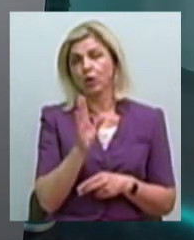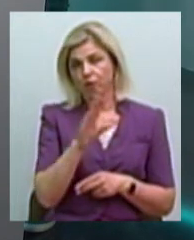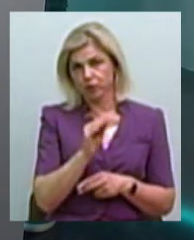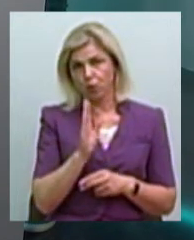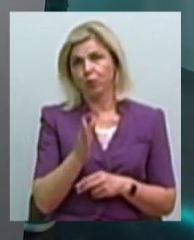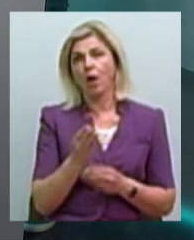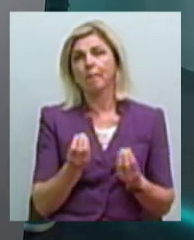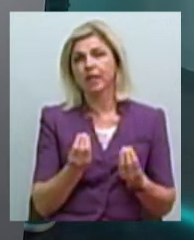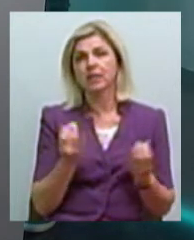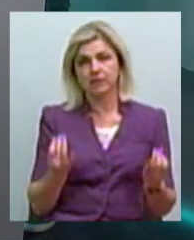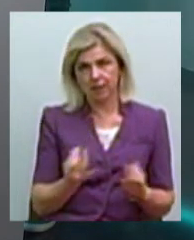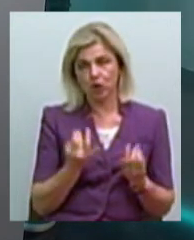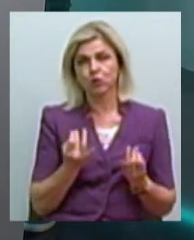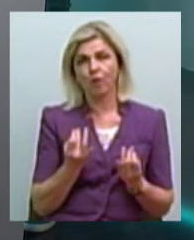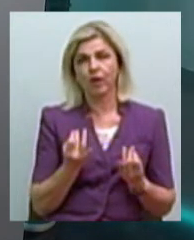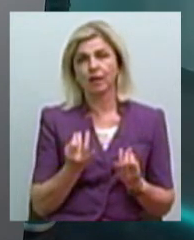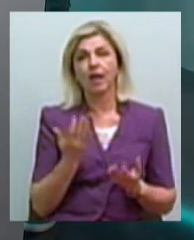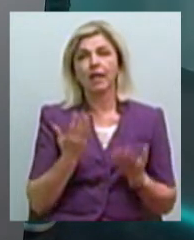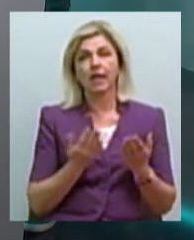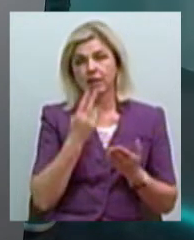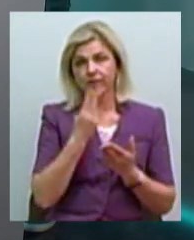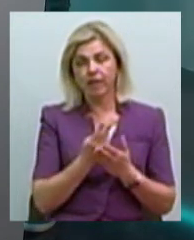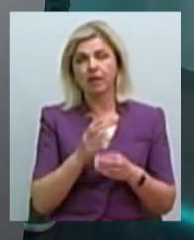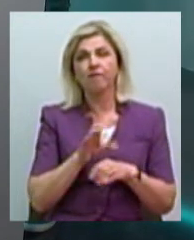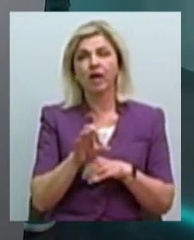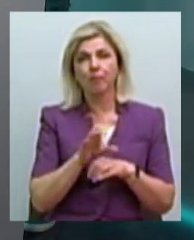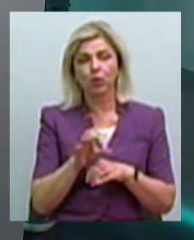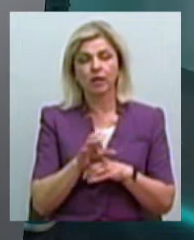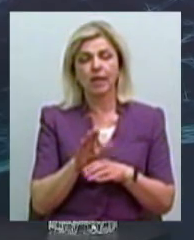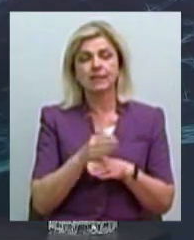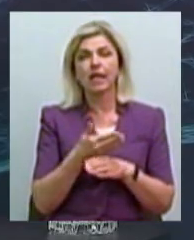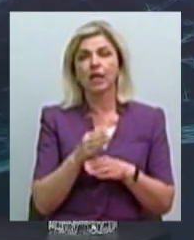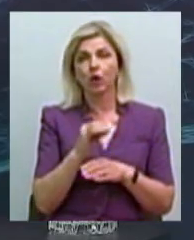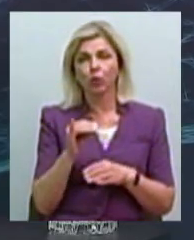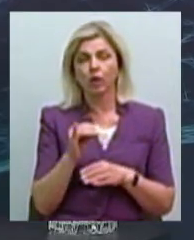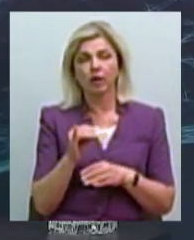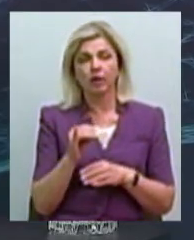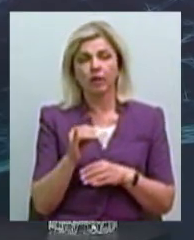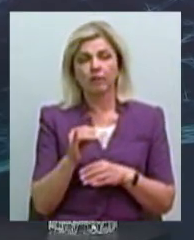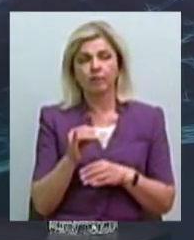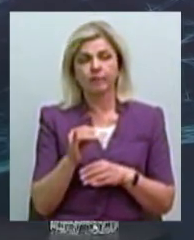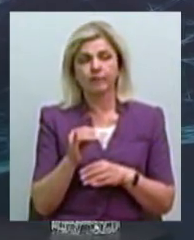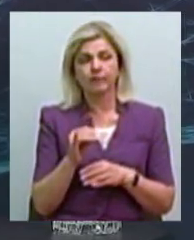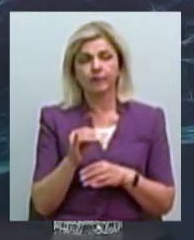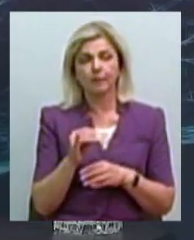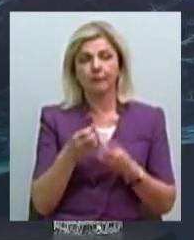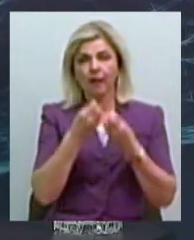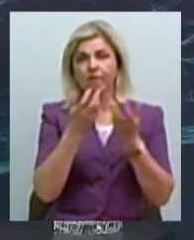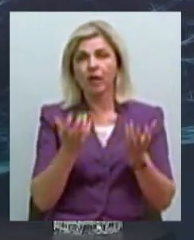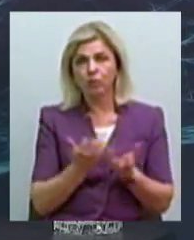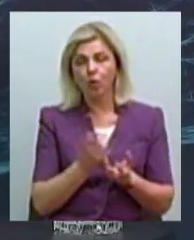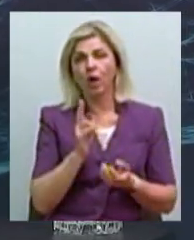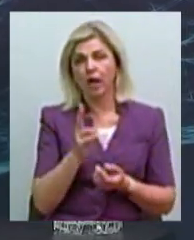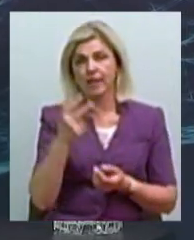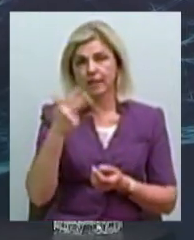Бизнес очень заинтересован. Если видели, выпустили ограниченную серию вина к 230-летию города. Оно